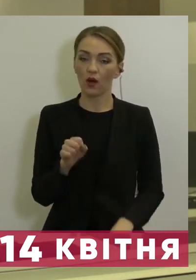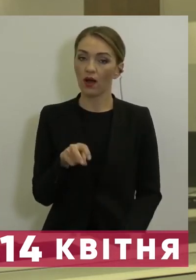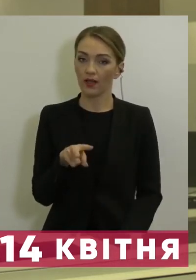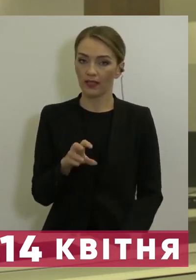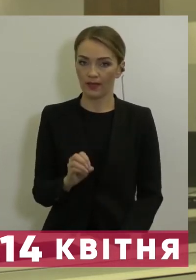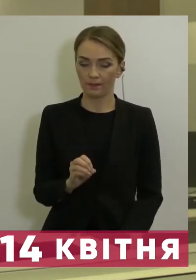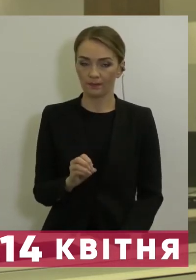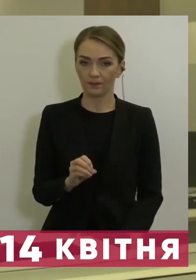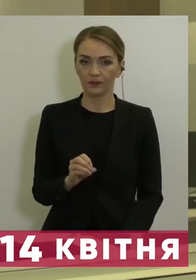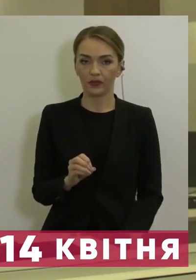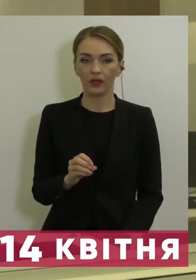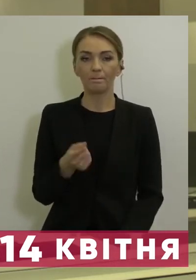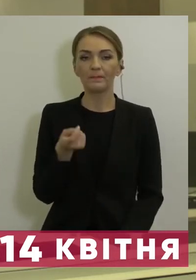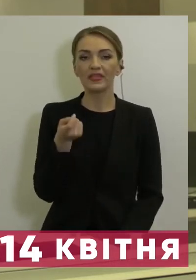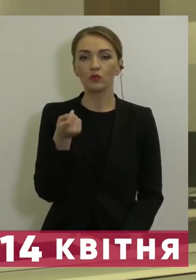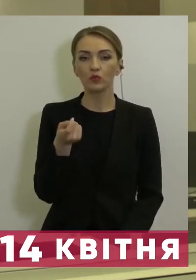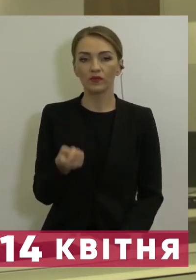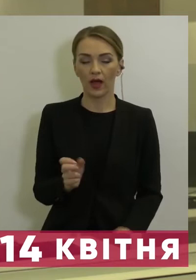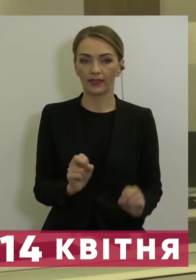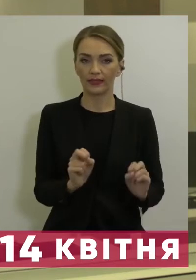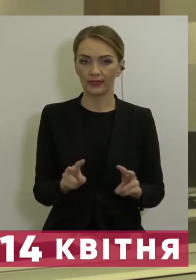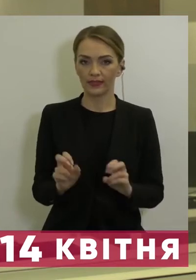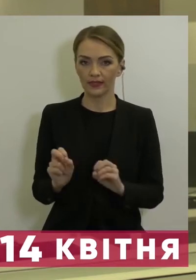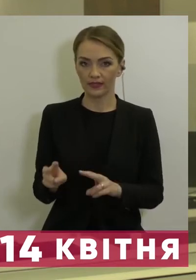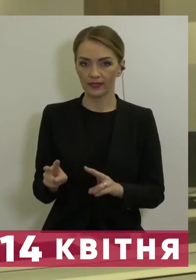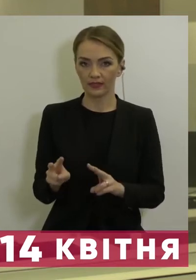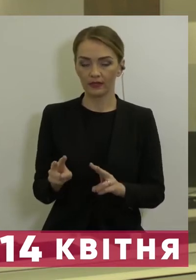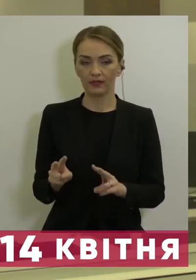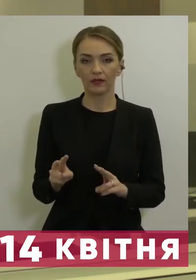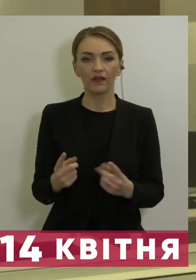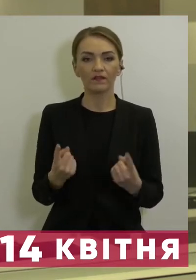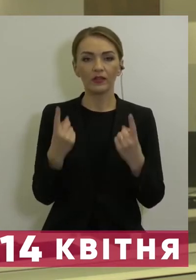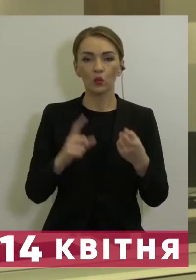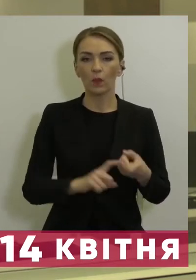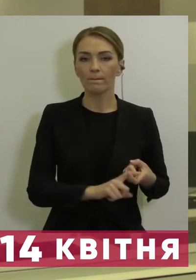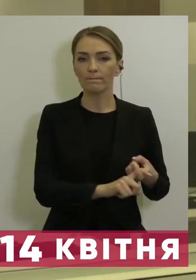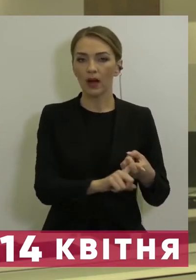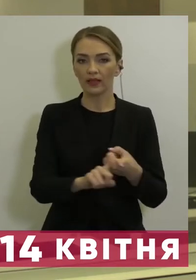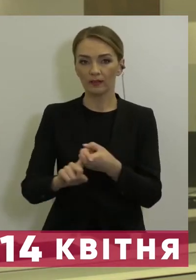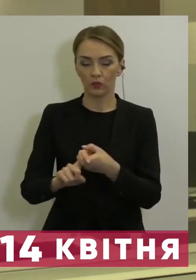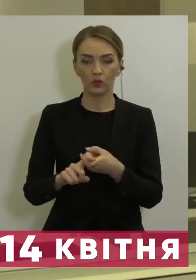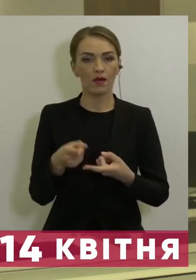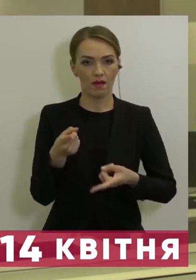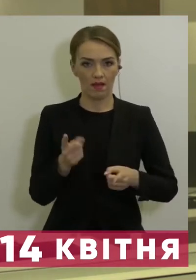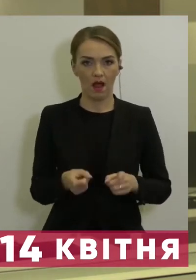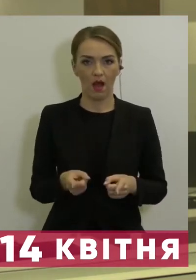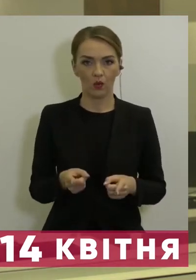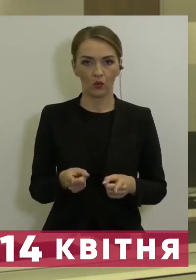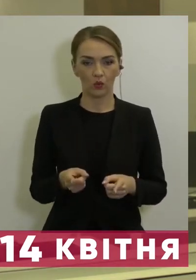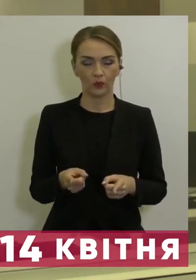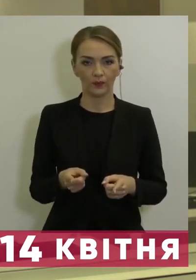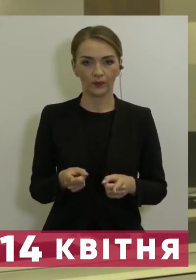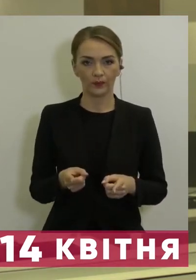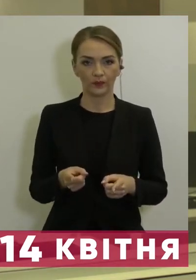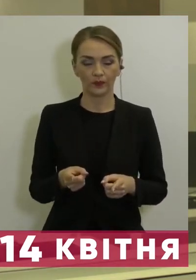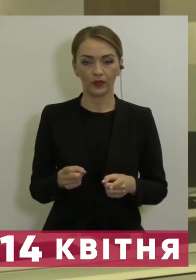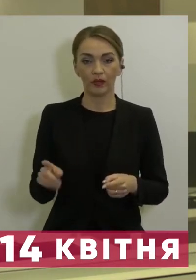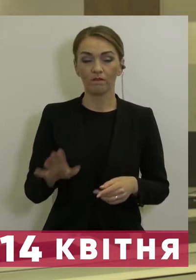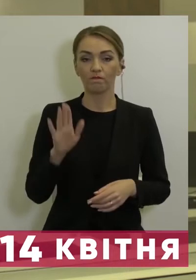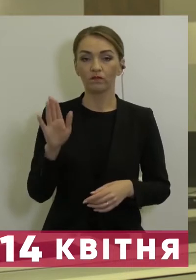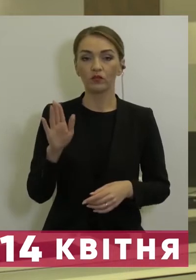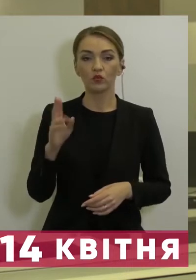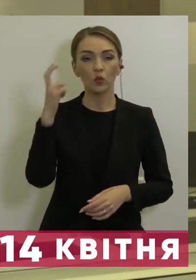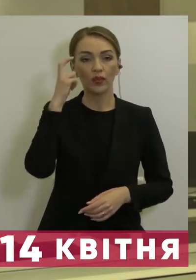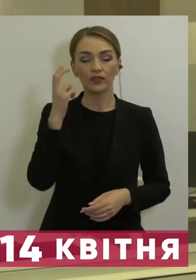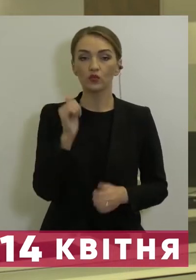Але мінімізувати ризик великої пандемії реально. В